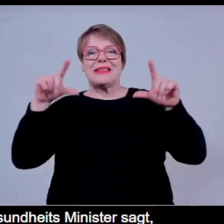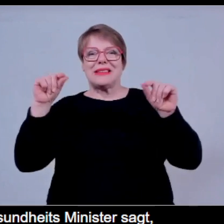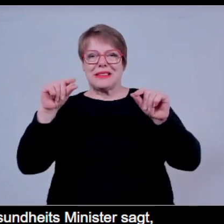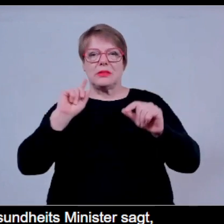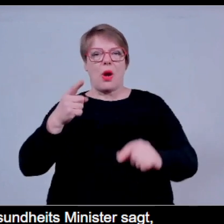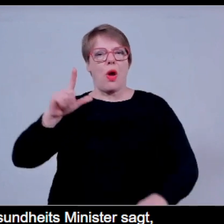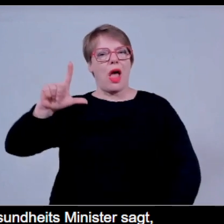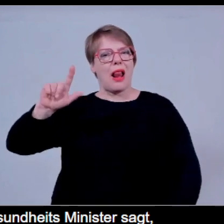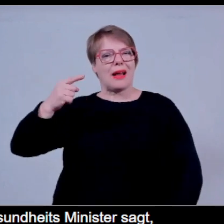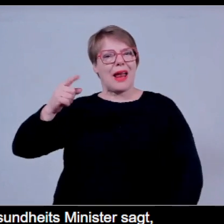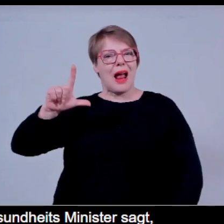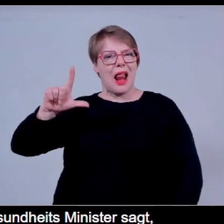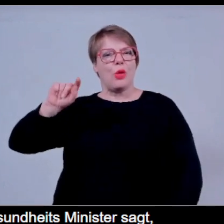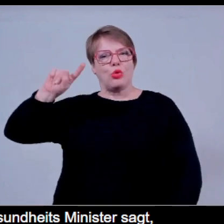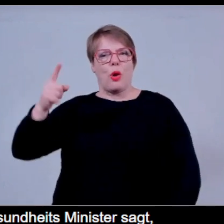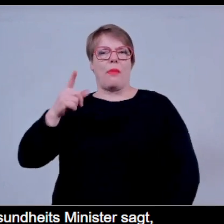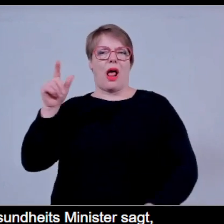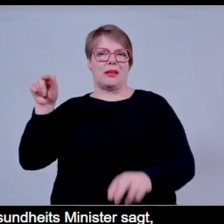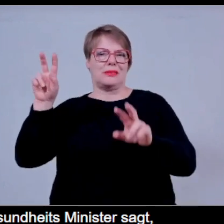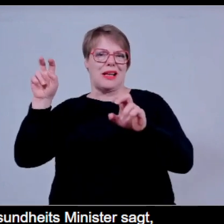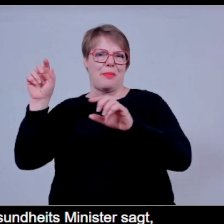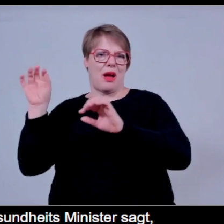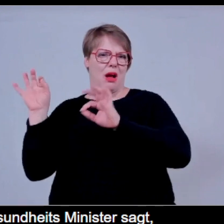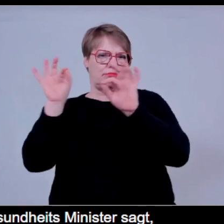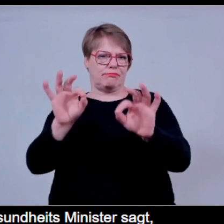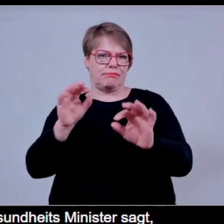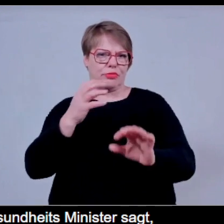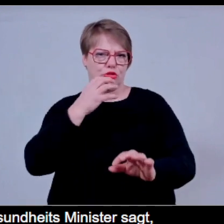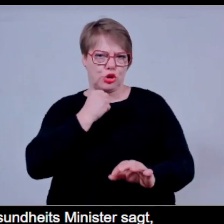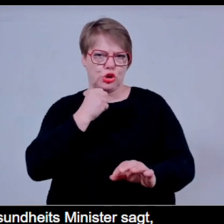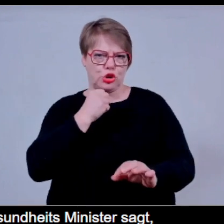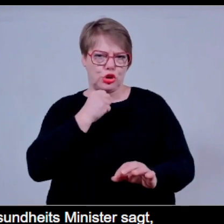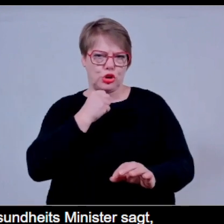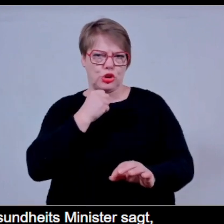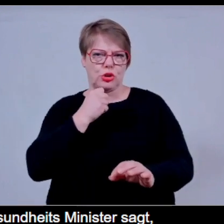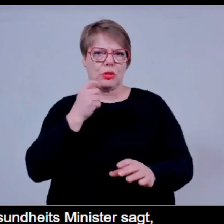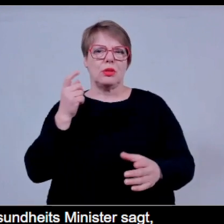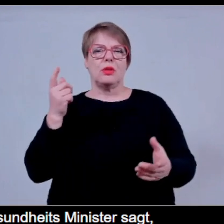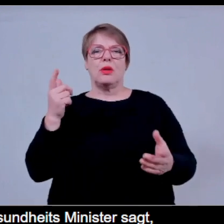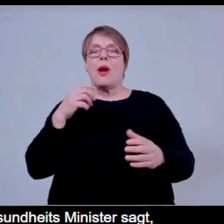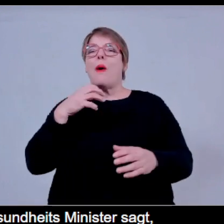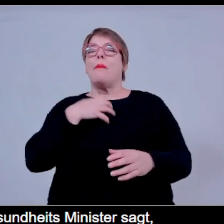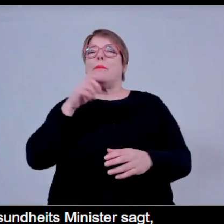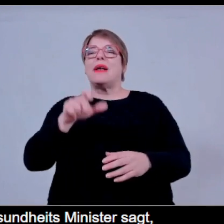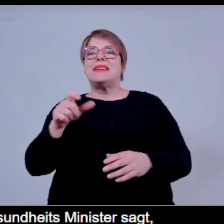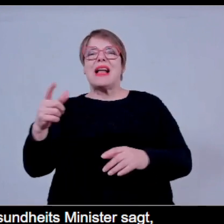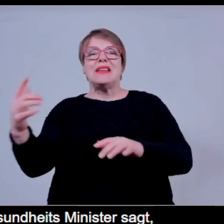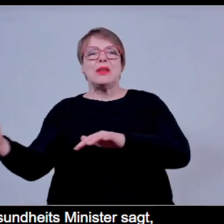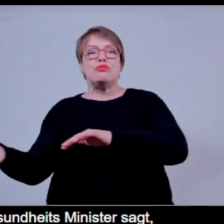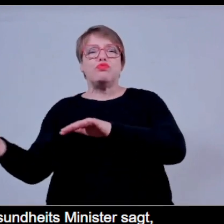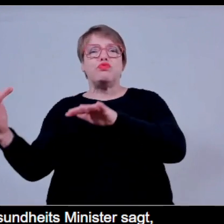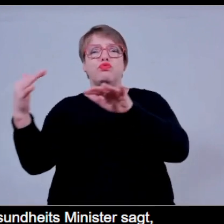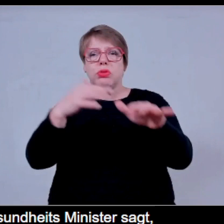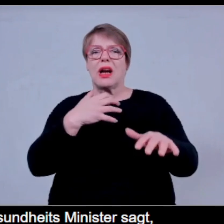Also man sieht, dass auch dieses Thema sich bewährt hat, eine gewisse Bevorratung anzulegen. Ich lasse im Haus auch gerade prüfen, ob wir bei Medikamenten in